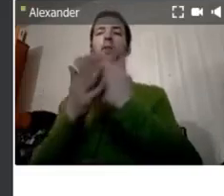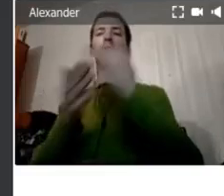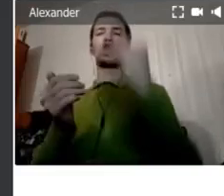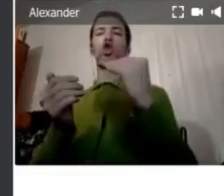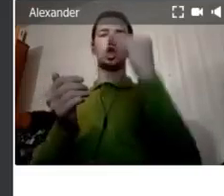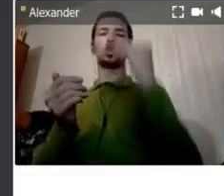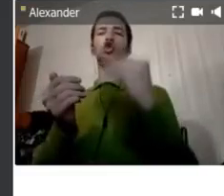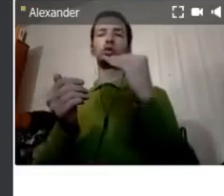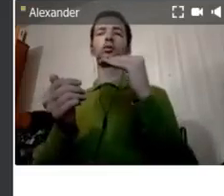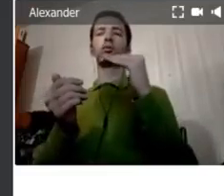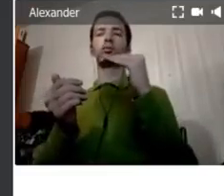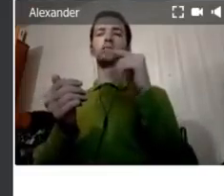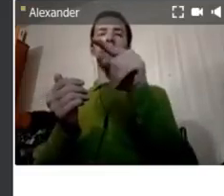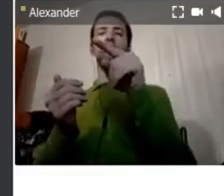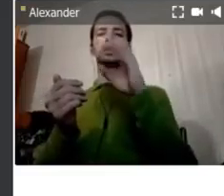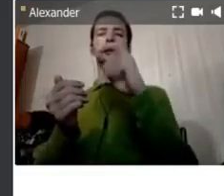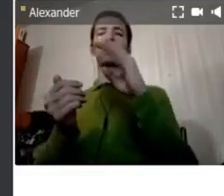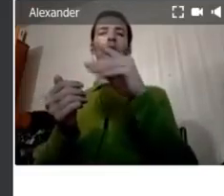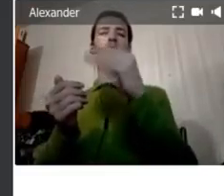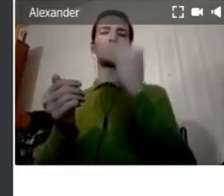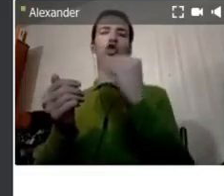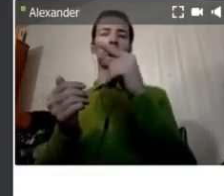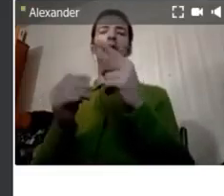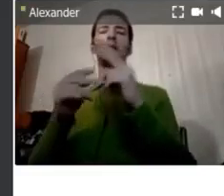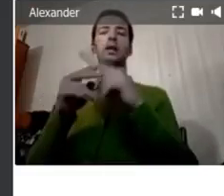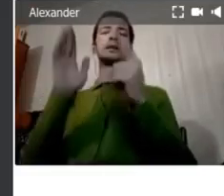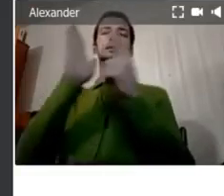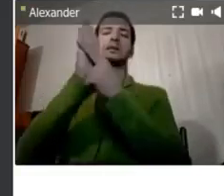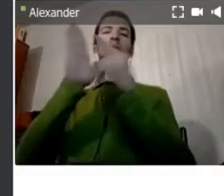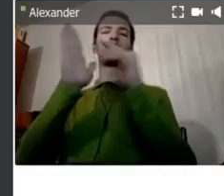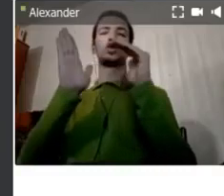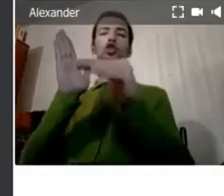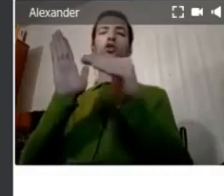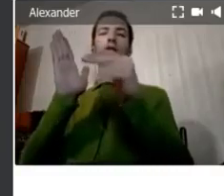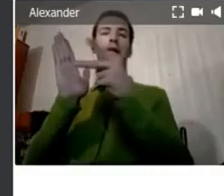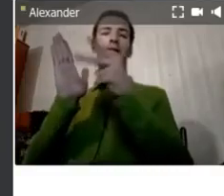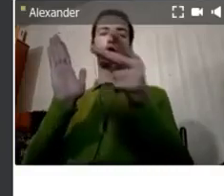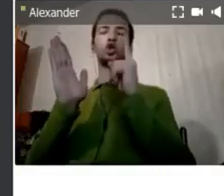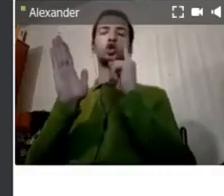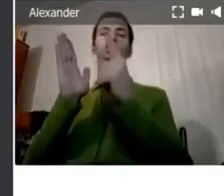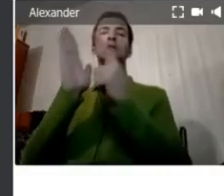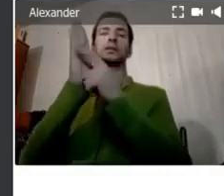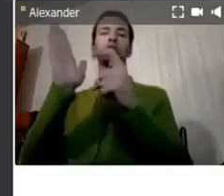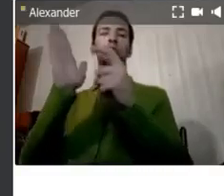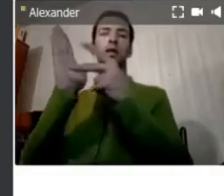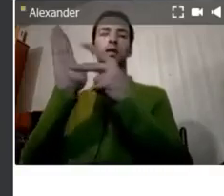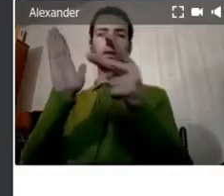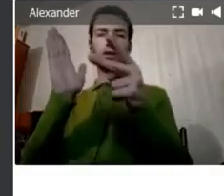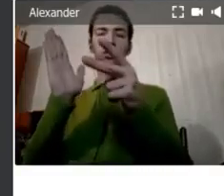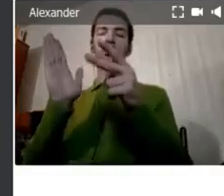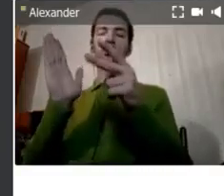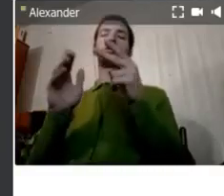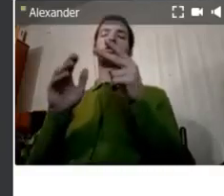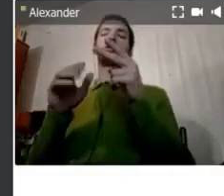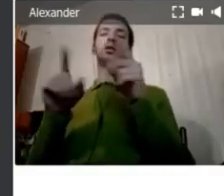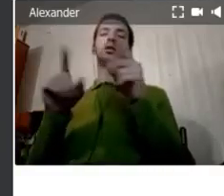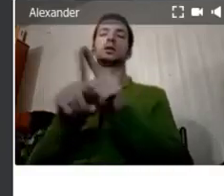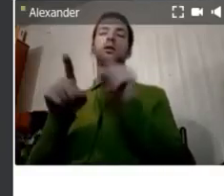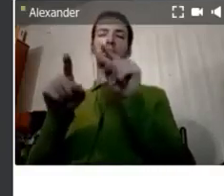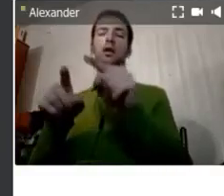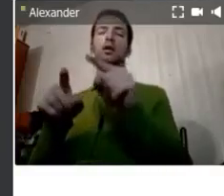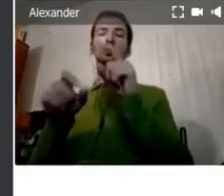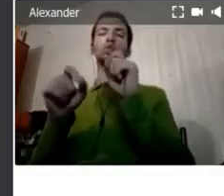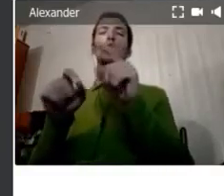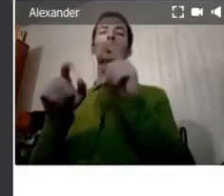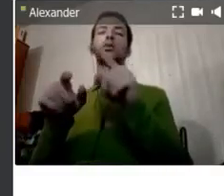и вывести деньги. То есть совершенно без проблем. Выводите вы деньги также на свою банковскую карту,